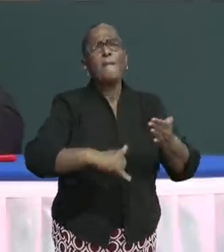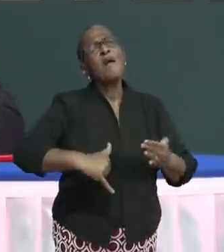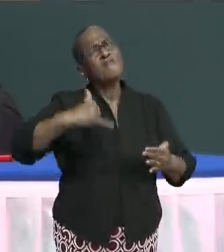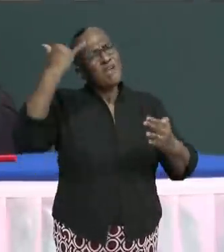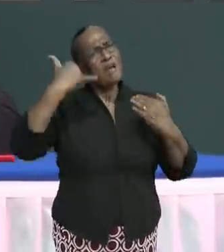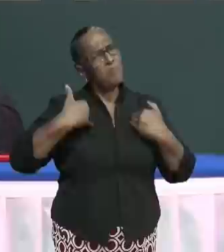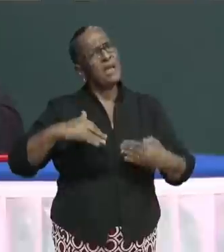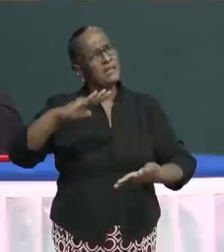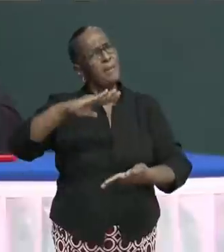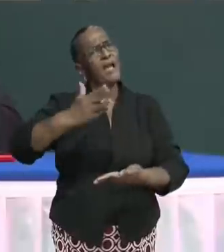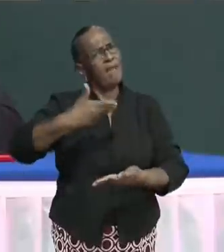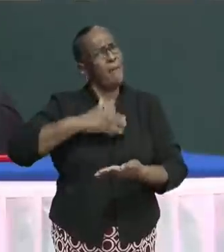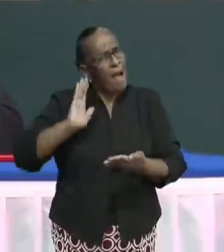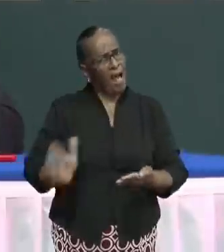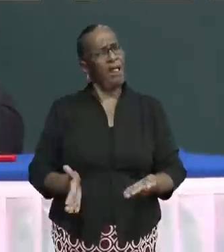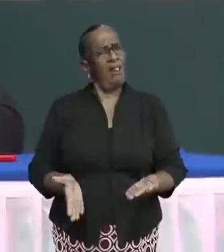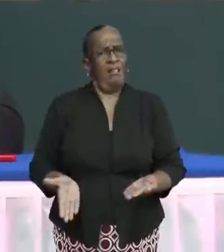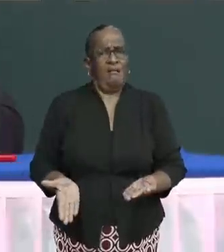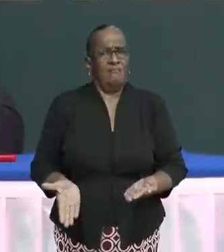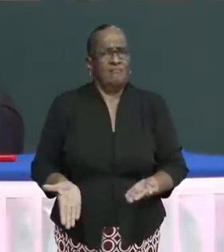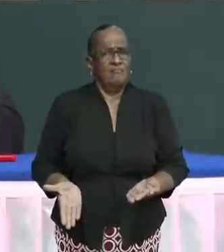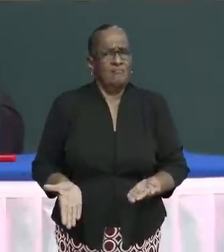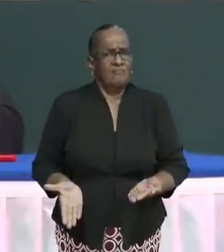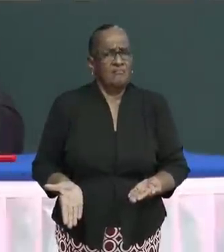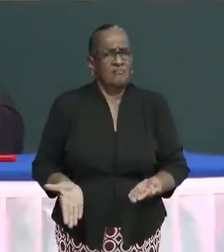Dus een groep boentje.